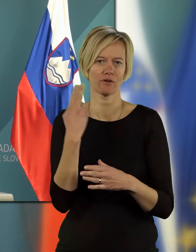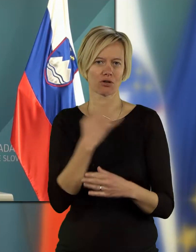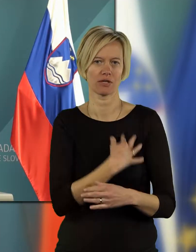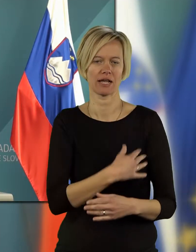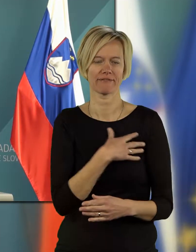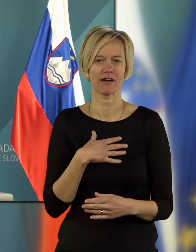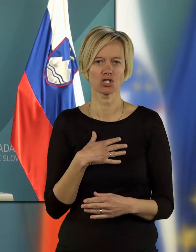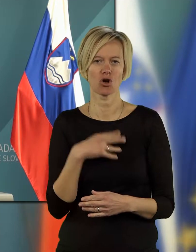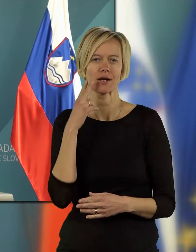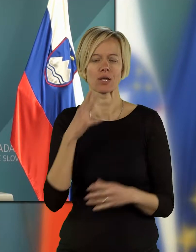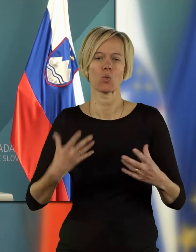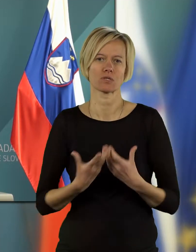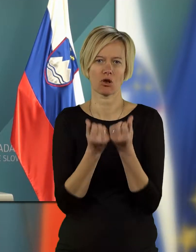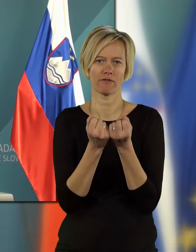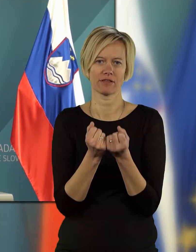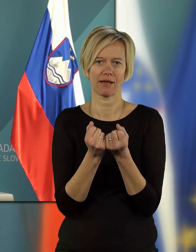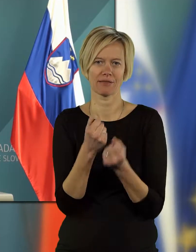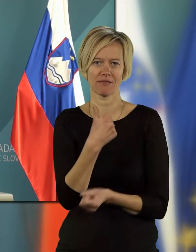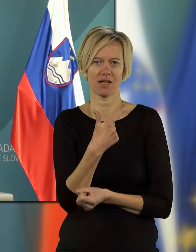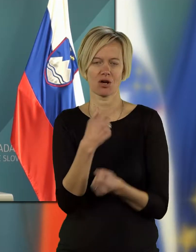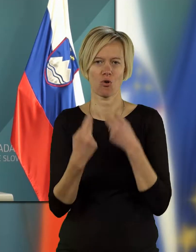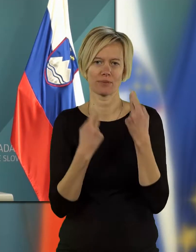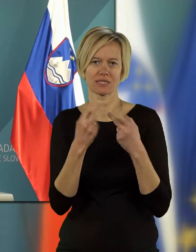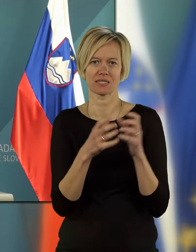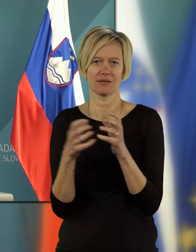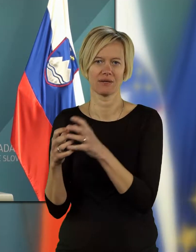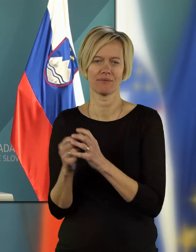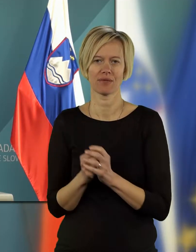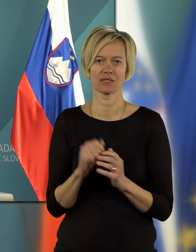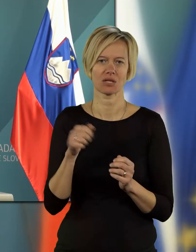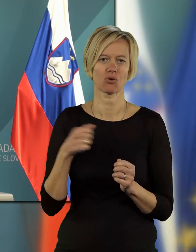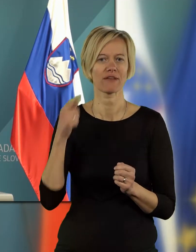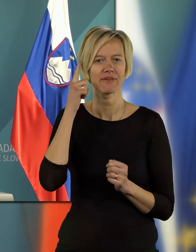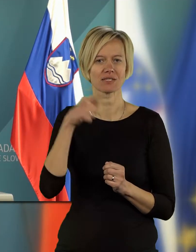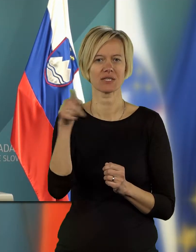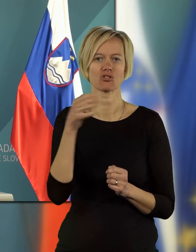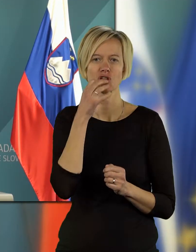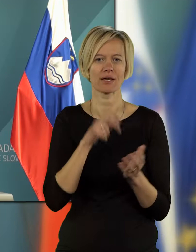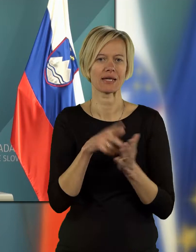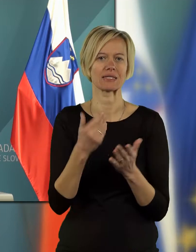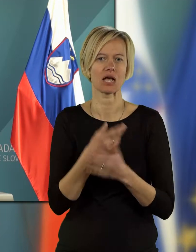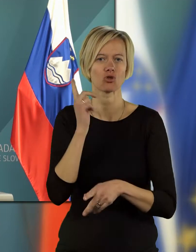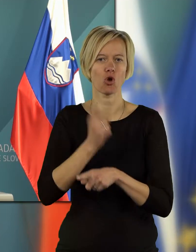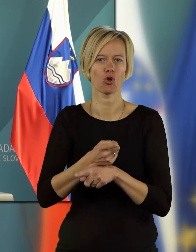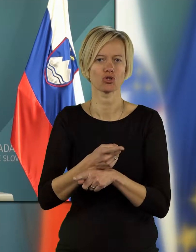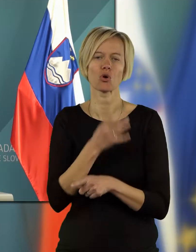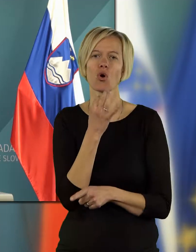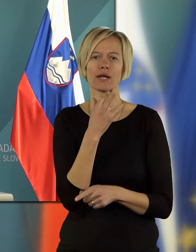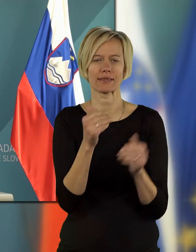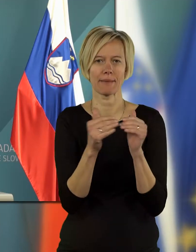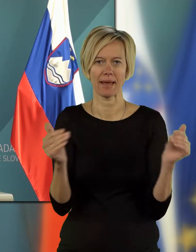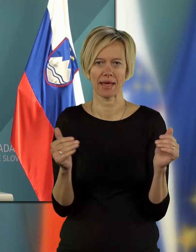med Slovenijo in Hrvaško glede ustanovitve teh dveh komisij, ker veste, da ko gre za